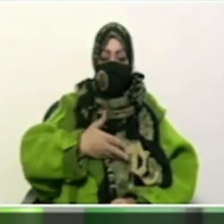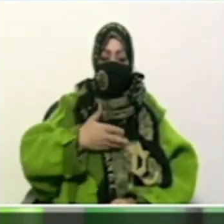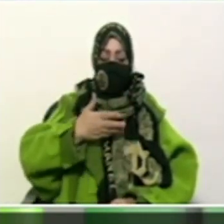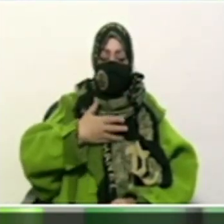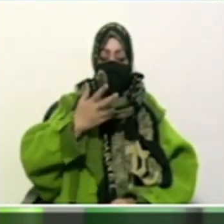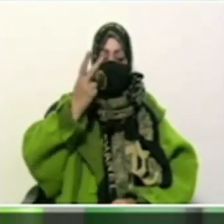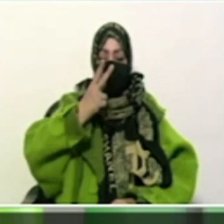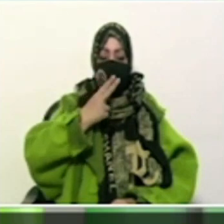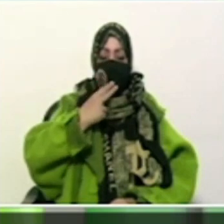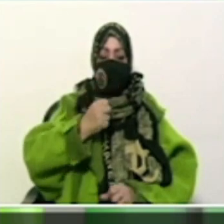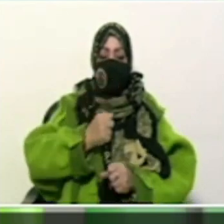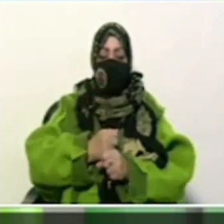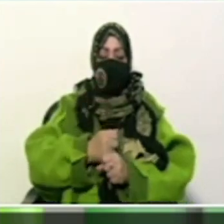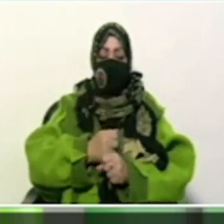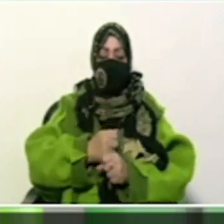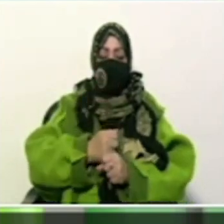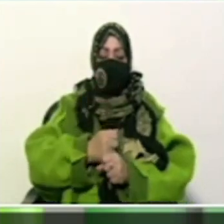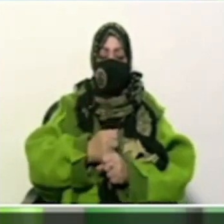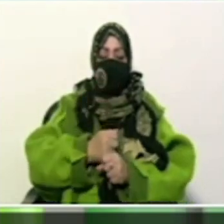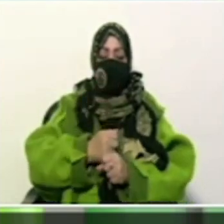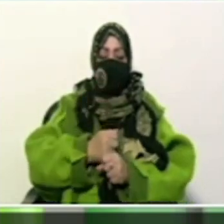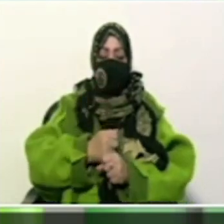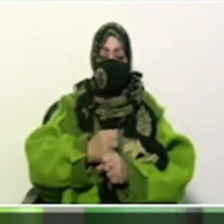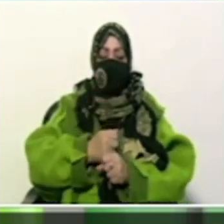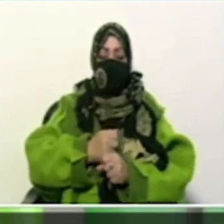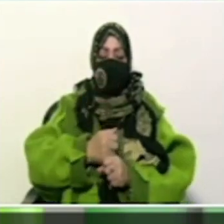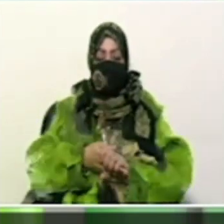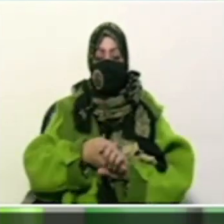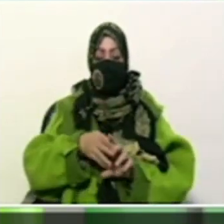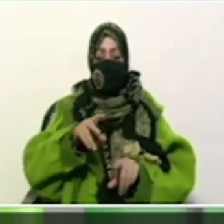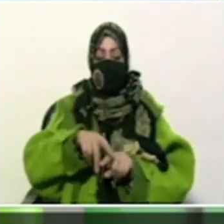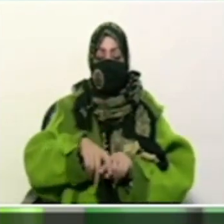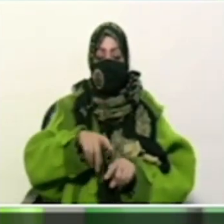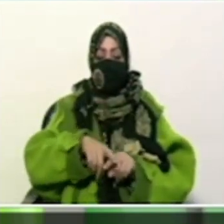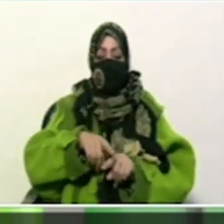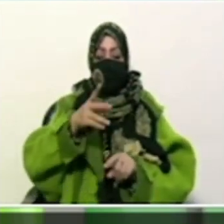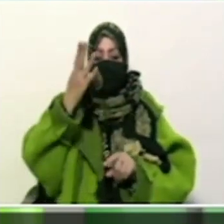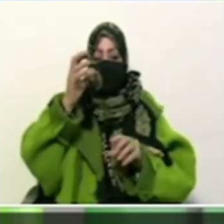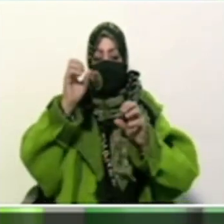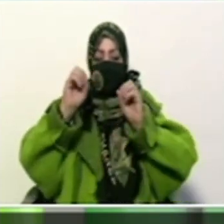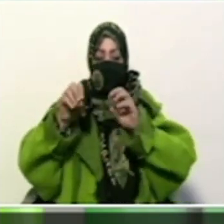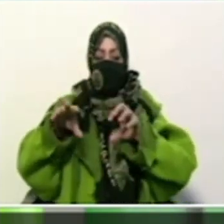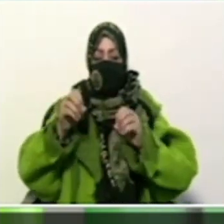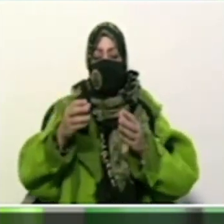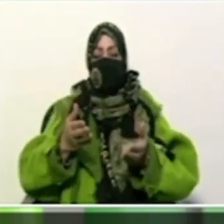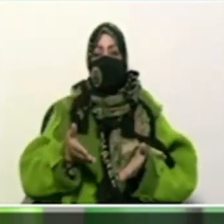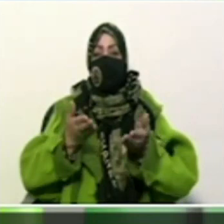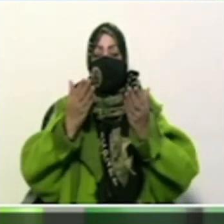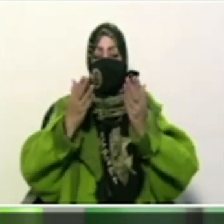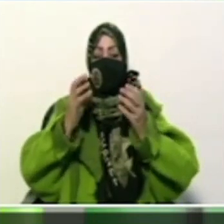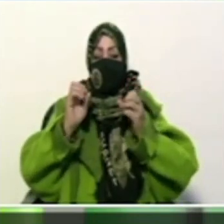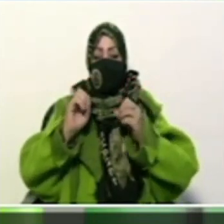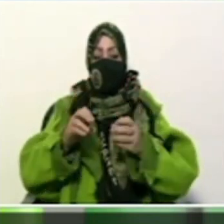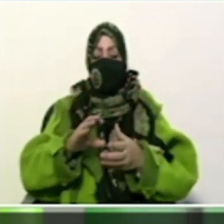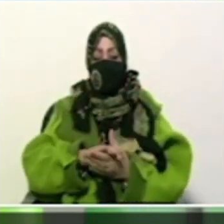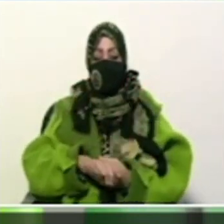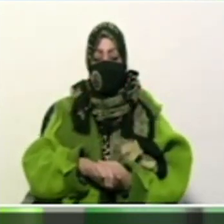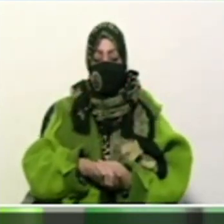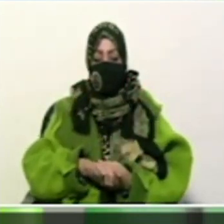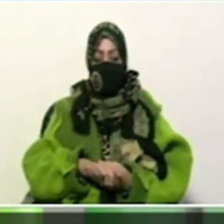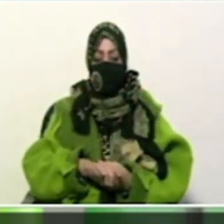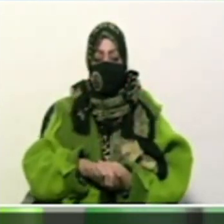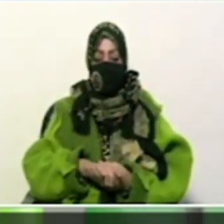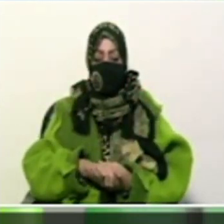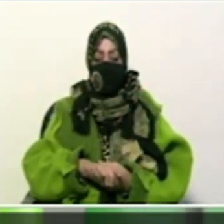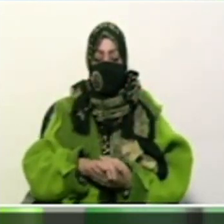الله يا سميع العليم ربنا الشيء، انا ندعي على الصلح هذا اللي انت ودي الصلح المن والمن يا ليدي، صلح المن والمن هو صلح نفس احكام